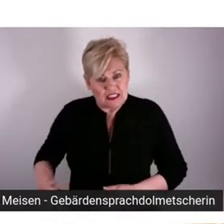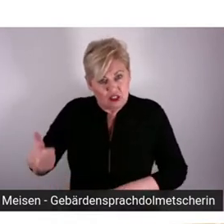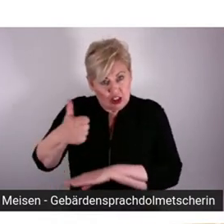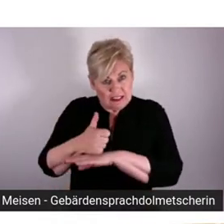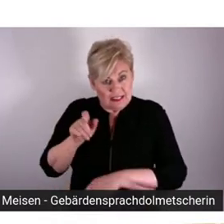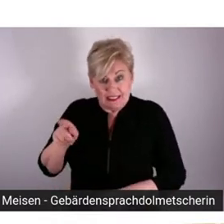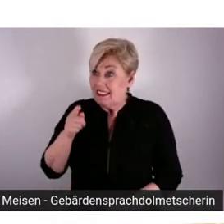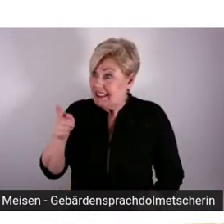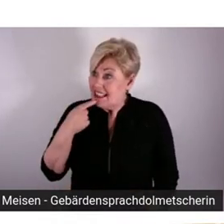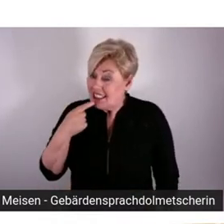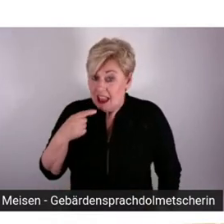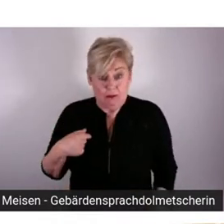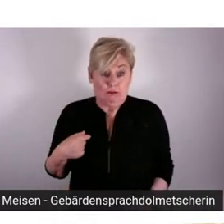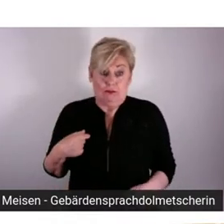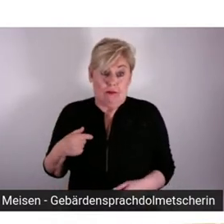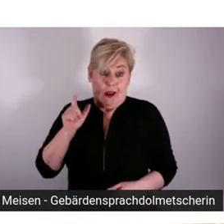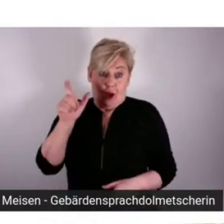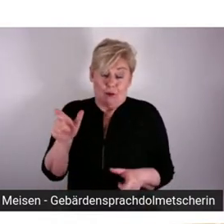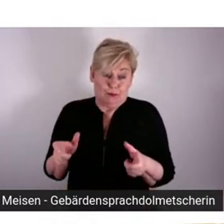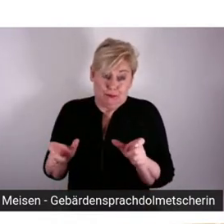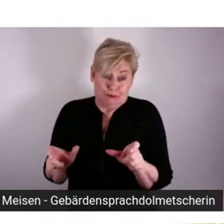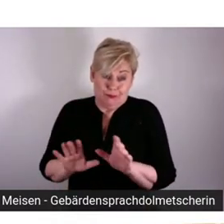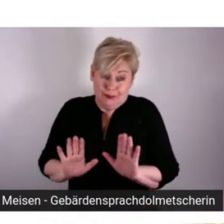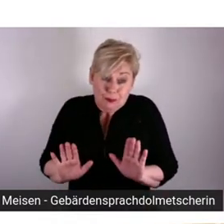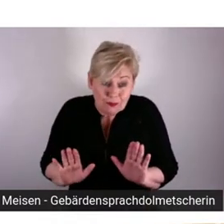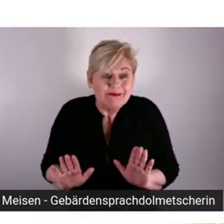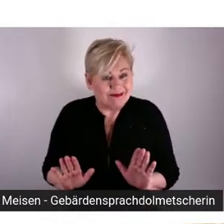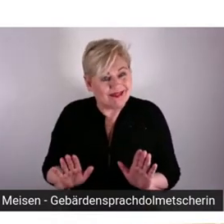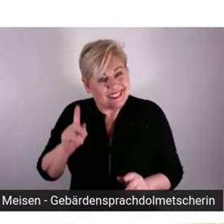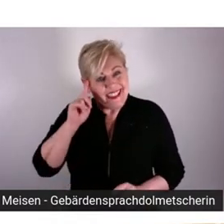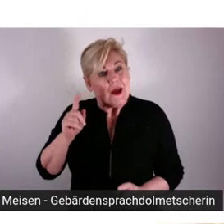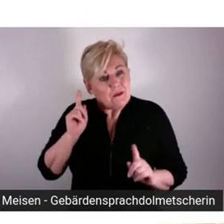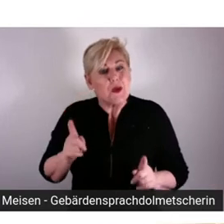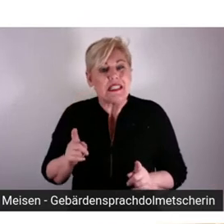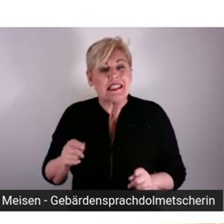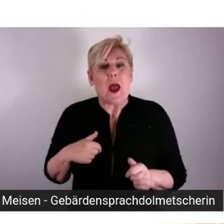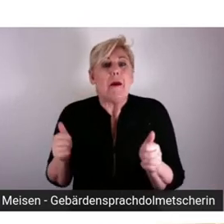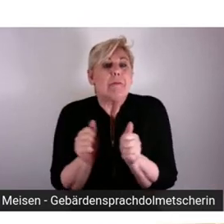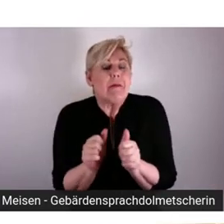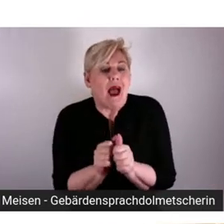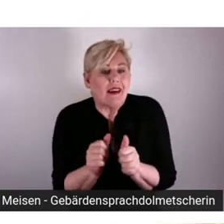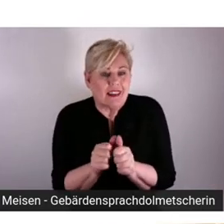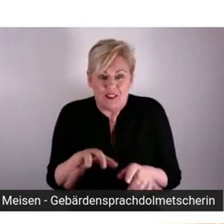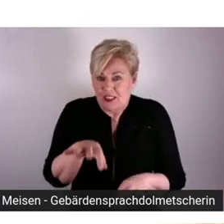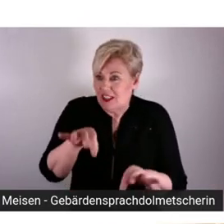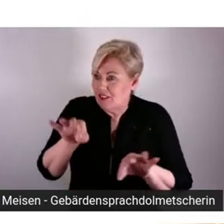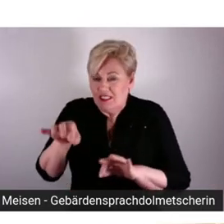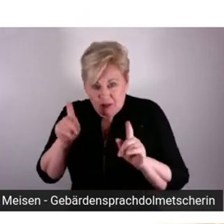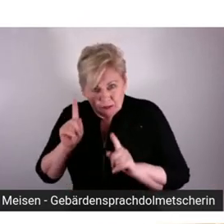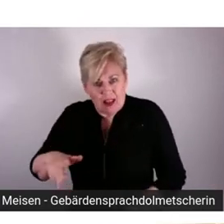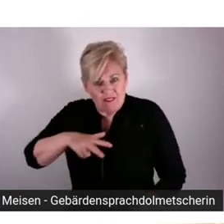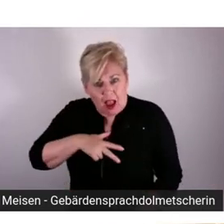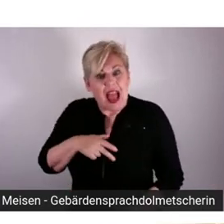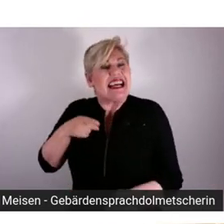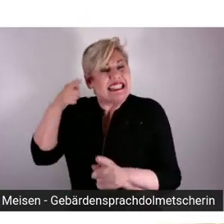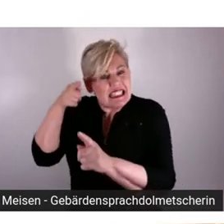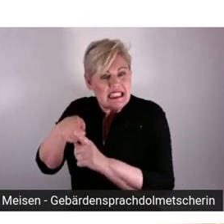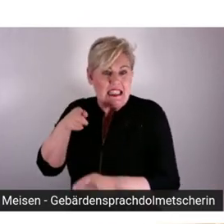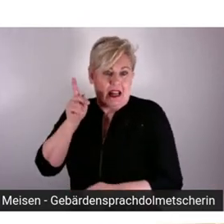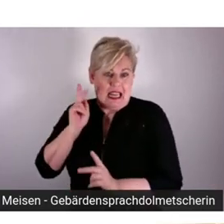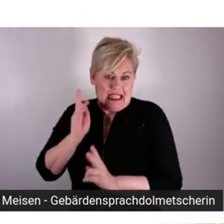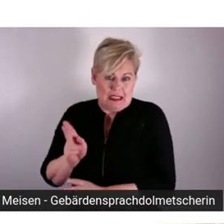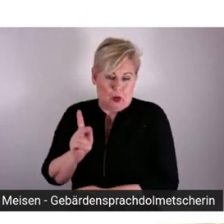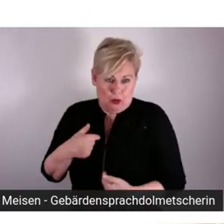dann werde ich ihn da nicht stoppen. Es wird darauf ankommen, Koalitionspartner zu finden, die das mit uns umsetzen. Dass das die Zielrichtung sein muss, ist